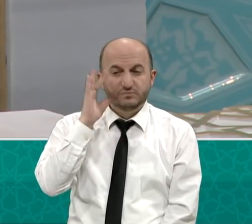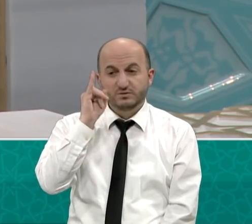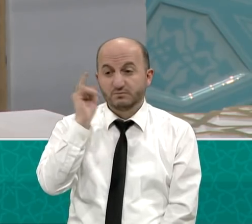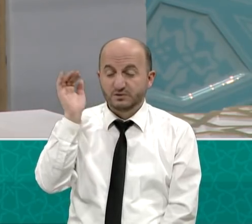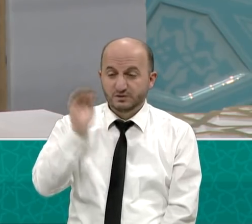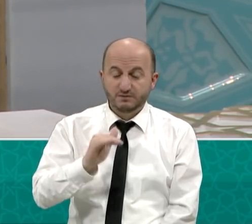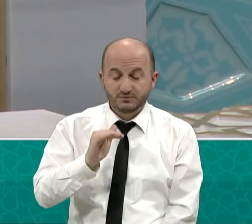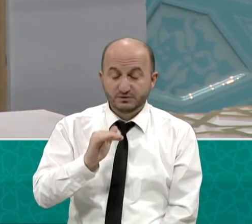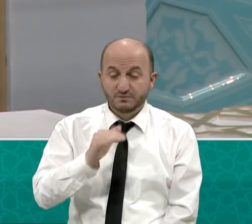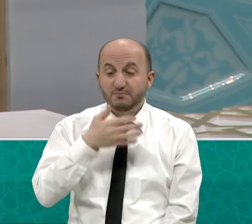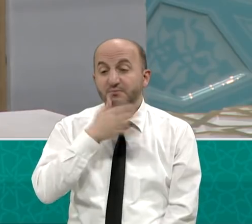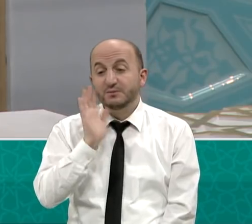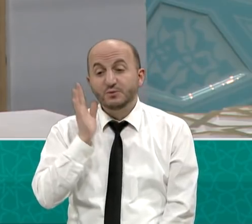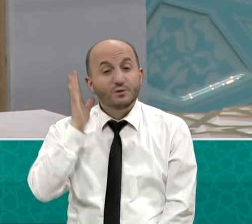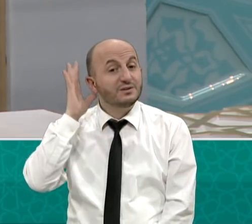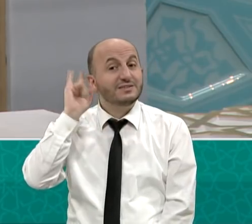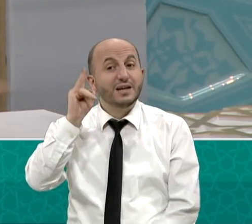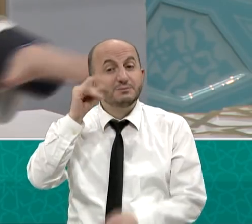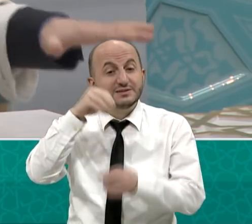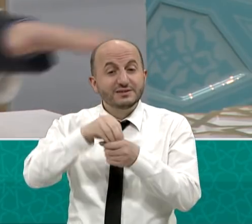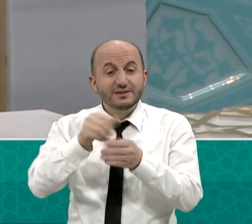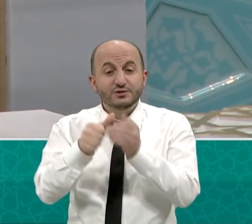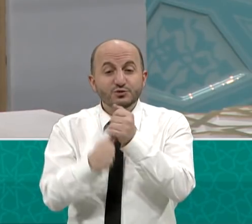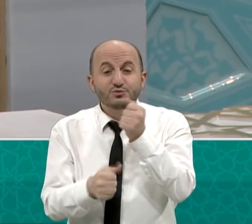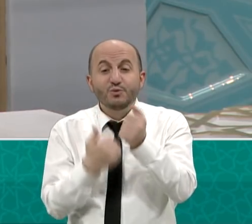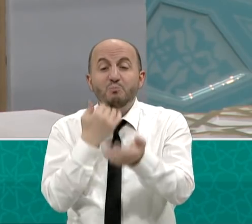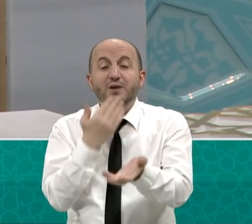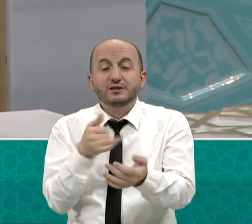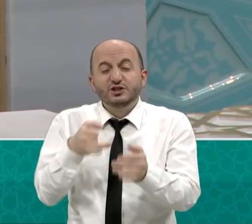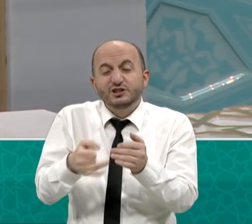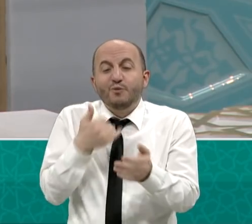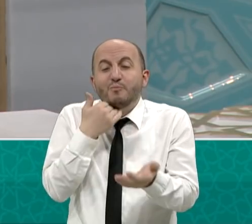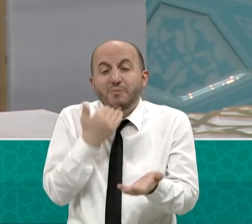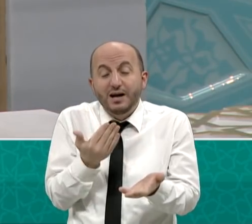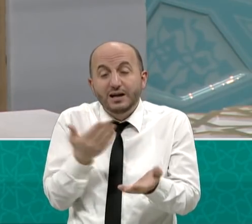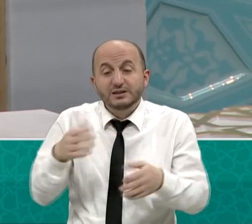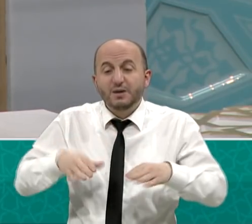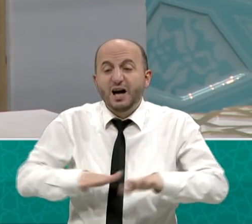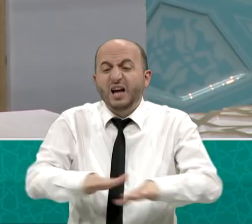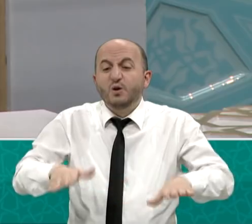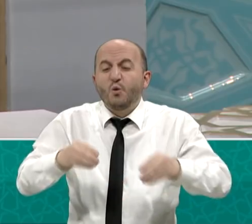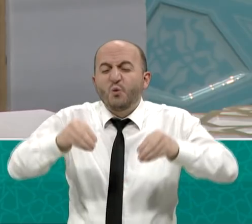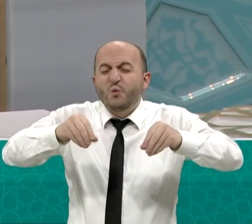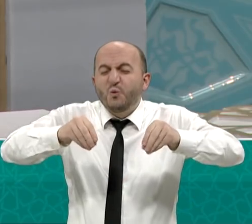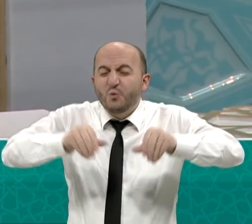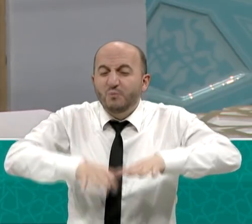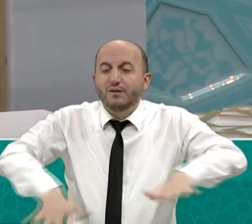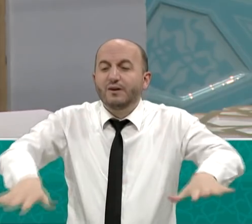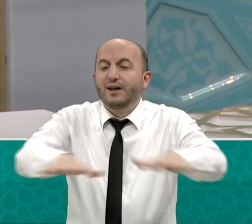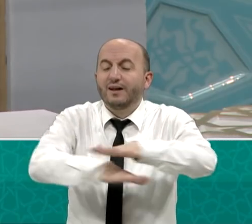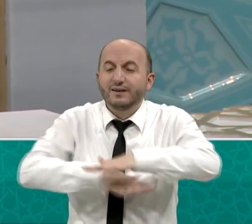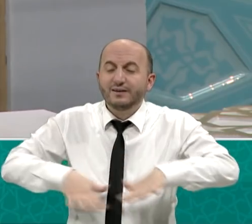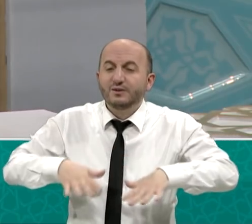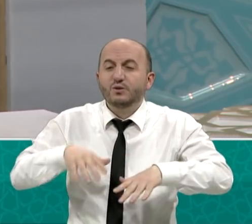Bilmiyor camiye abdest bozulmaz. Tabii ki o zamanki camiler böyle halı falan da değil, kum. Oturmuş oraya